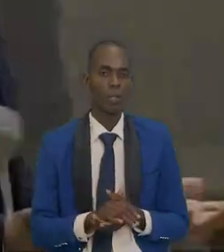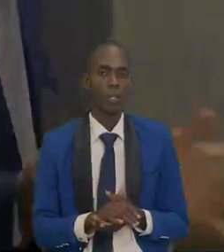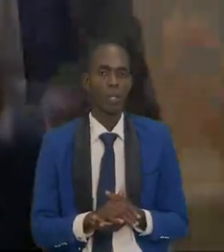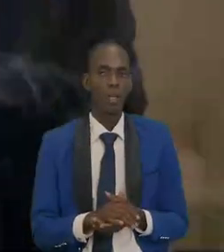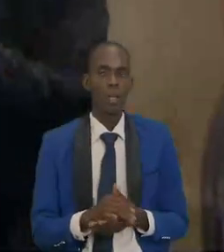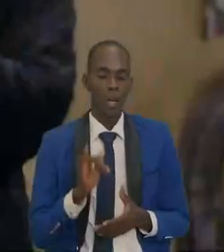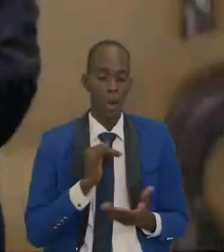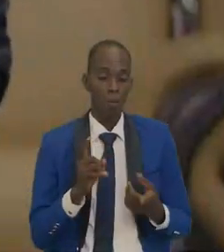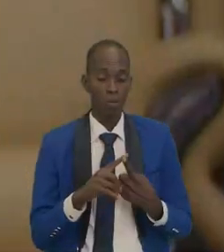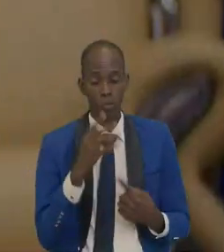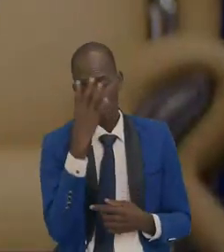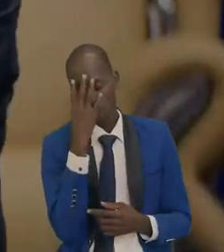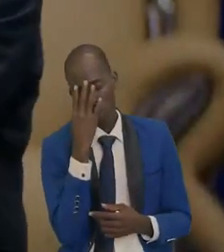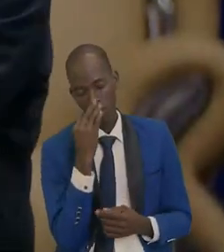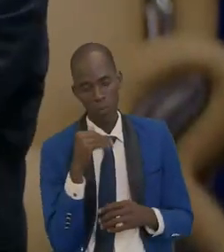Je vais dormir dans la nuit.